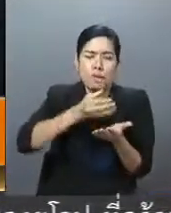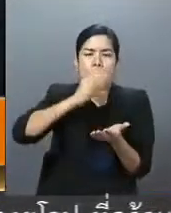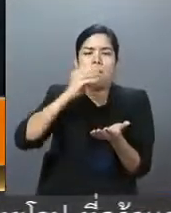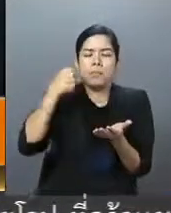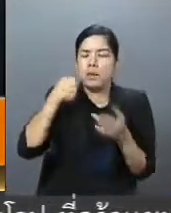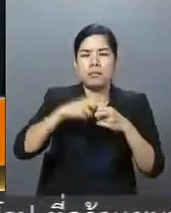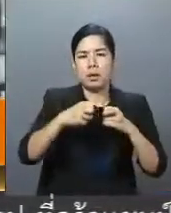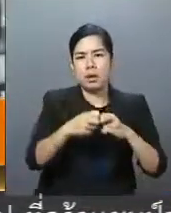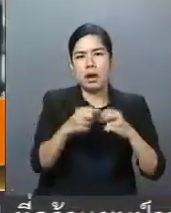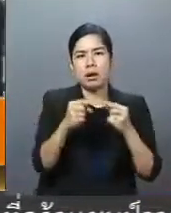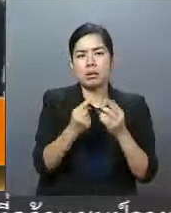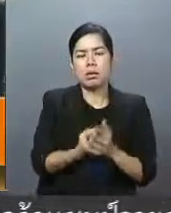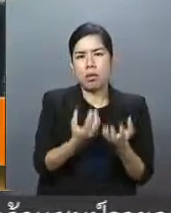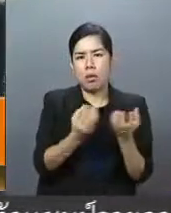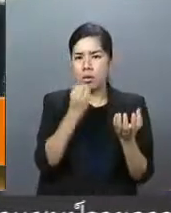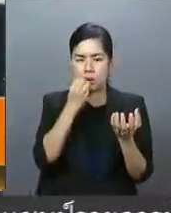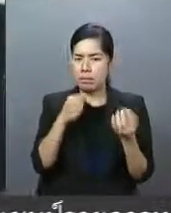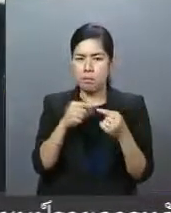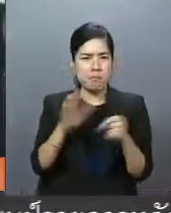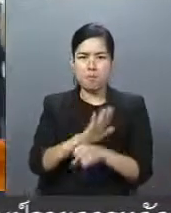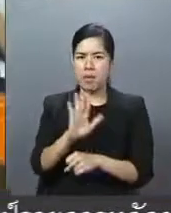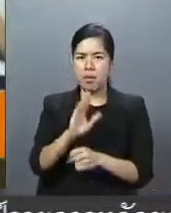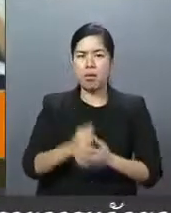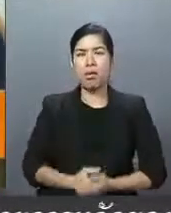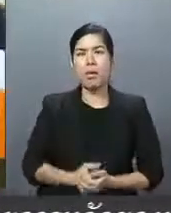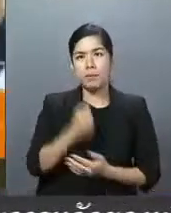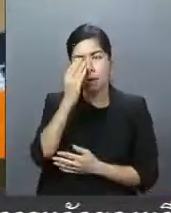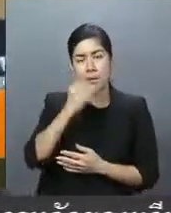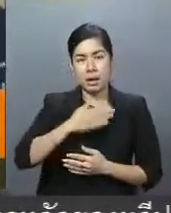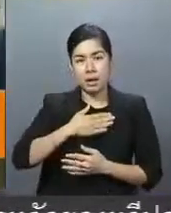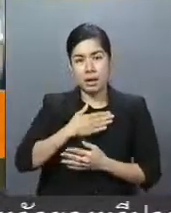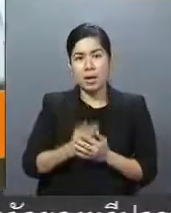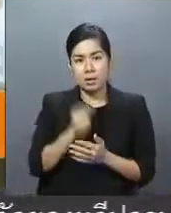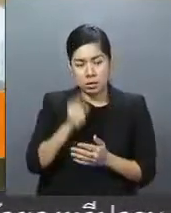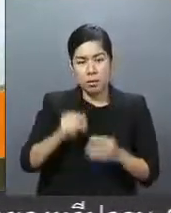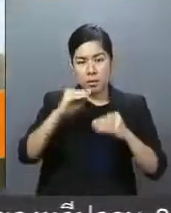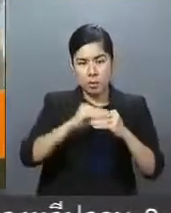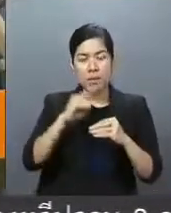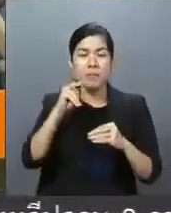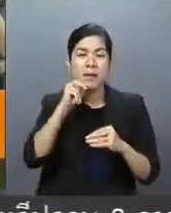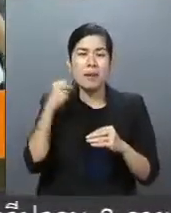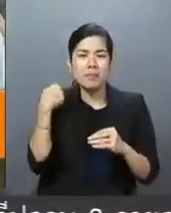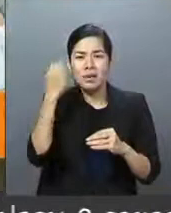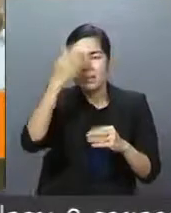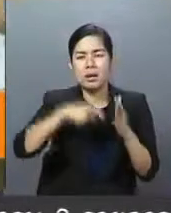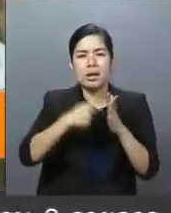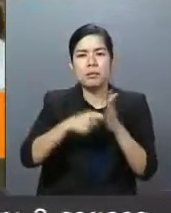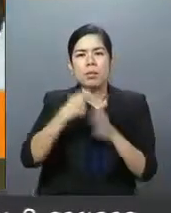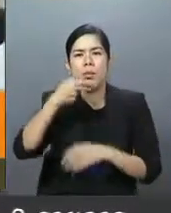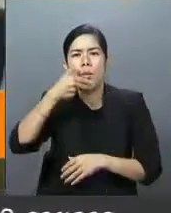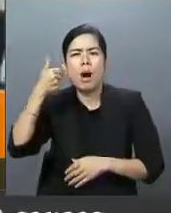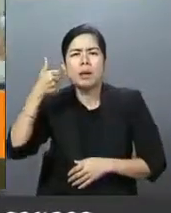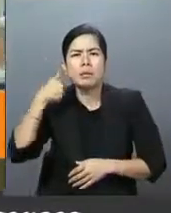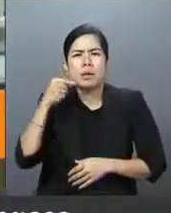นมข้นหวานเองเนี่ยเรามองว่ามีสารอาหารเยอะแต่จริงๆไม่ใช่เพราะนี่จะเวลาเรากินเราต้องเติมน้ำอีกประมาณ5เท่าเนื่องจากหวานจัดเพราะนี่เวลาเติมน้ำ5เท่